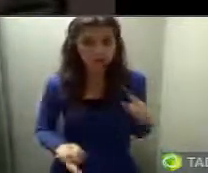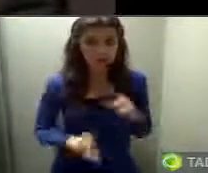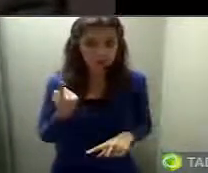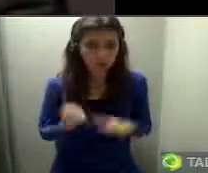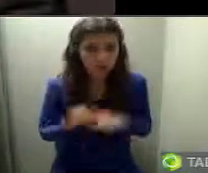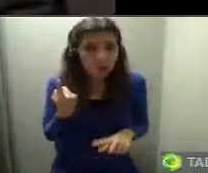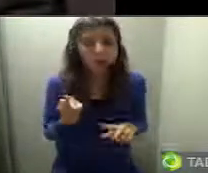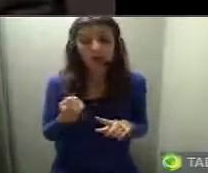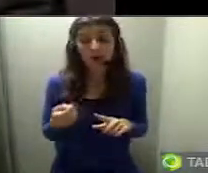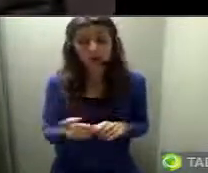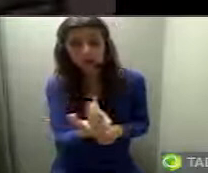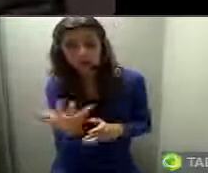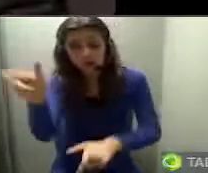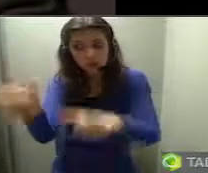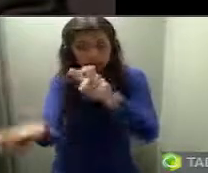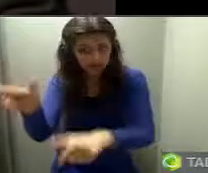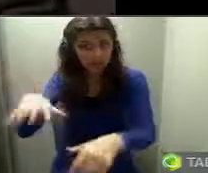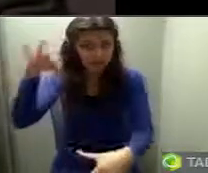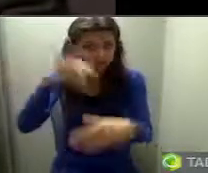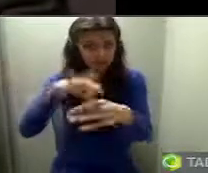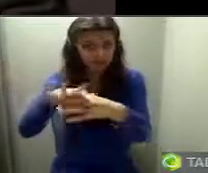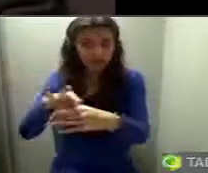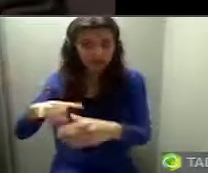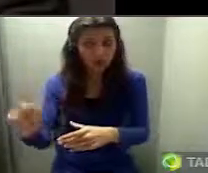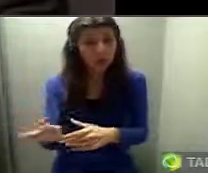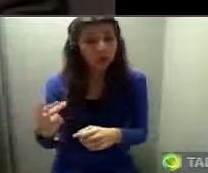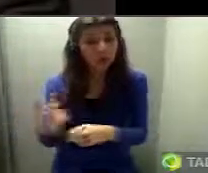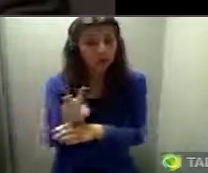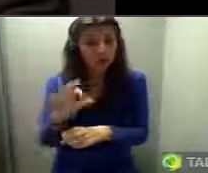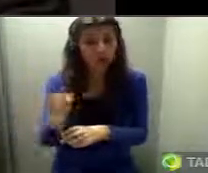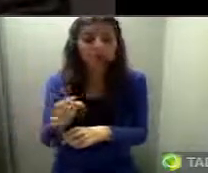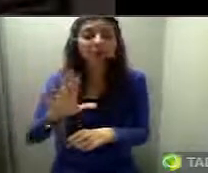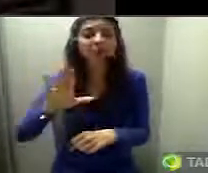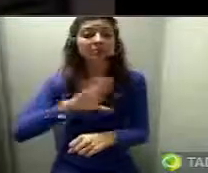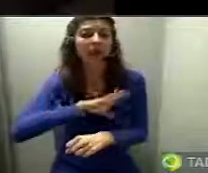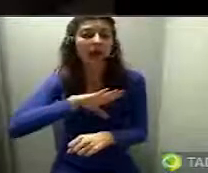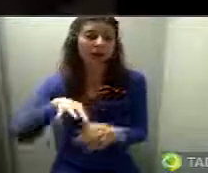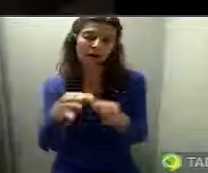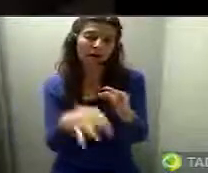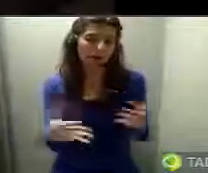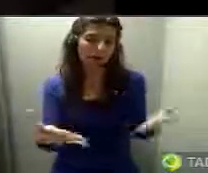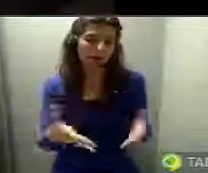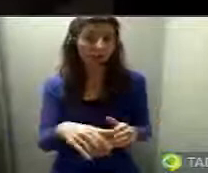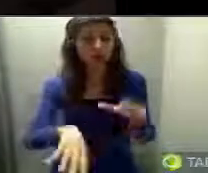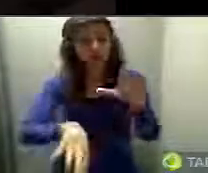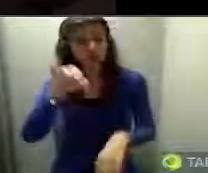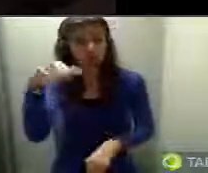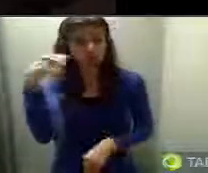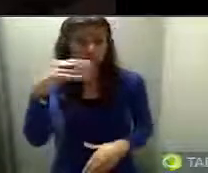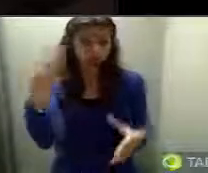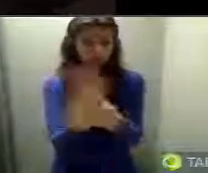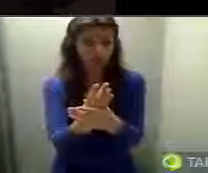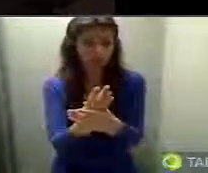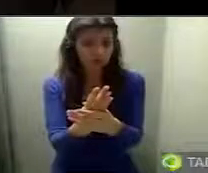de personnes qui ont pu voter. Et on est arrivé à un lauréat par catégorie. Et ces lauréats